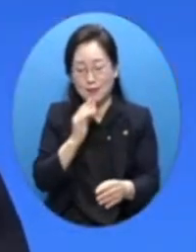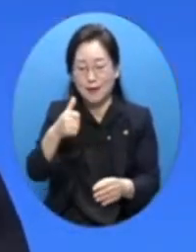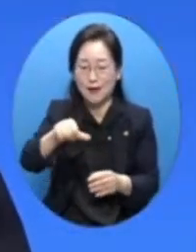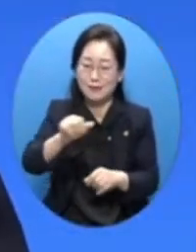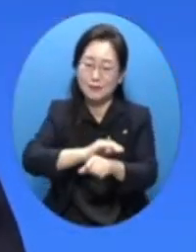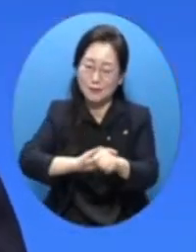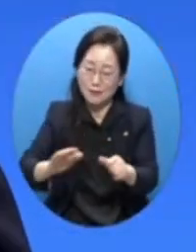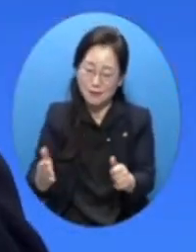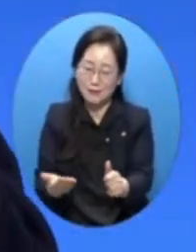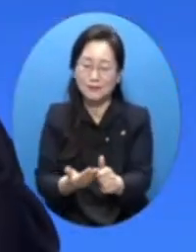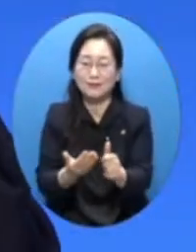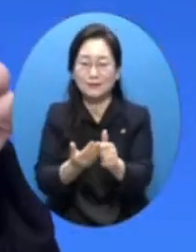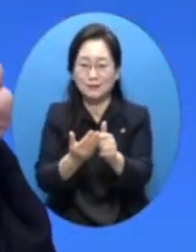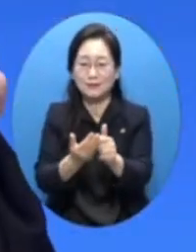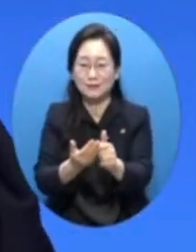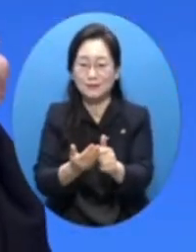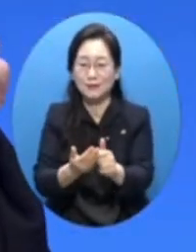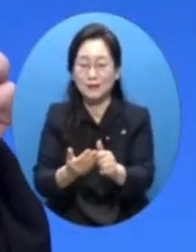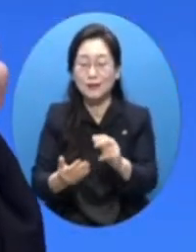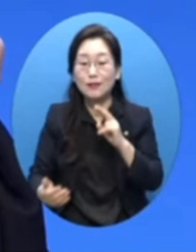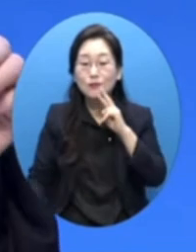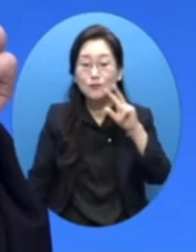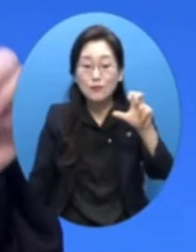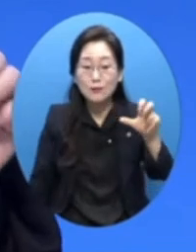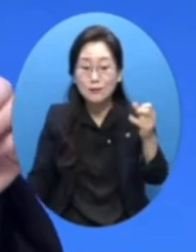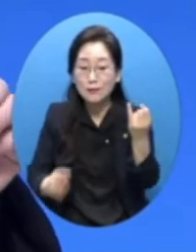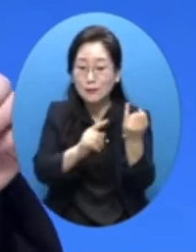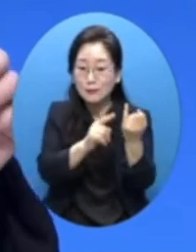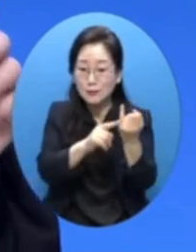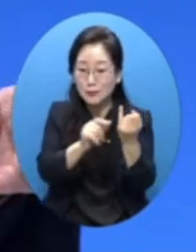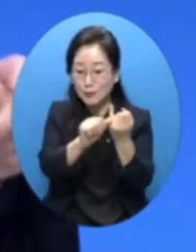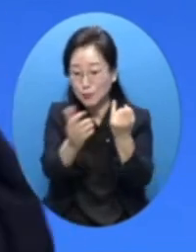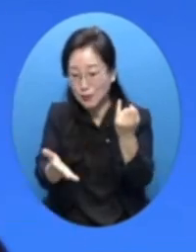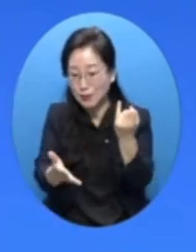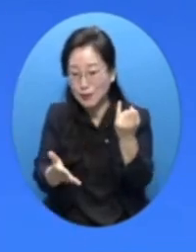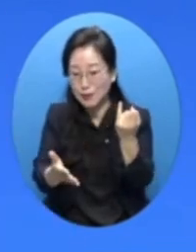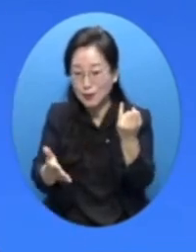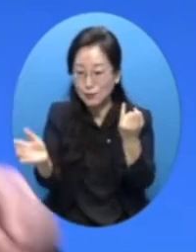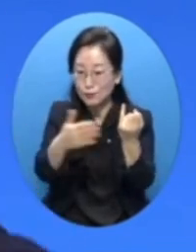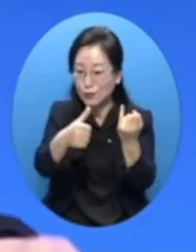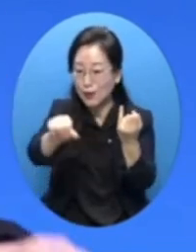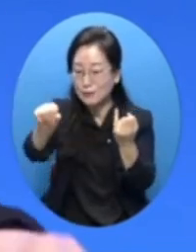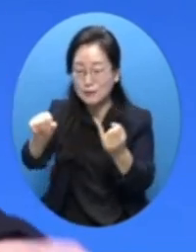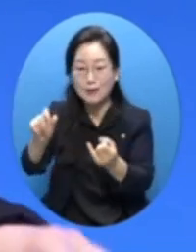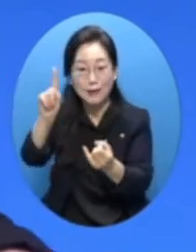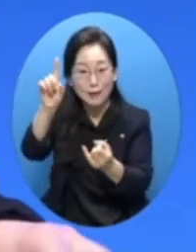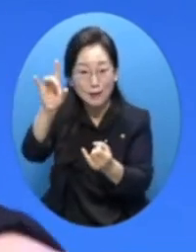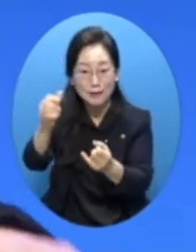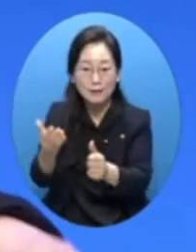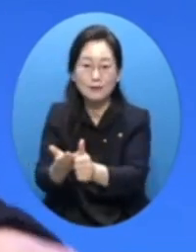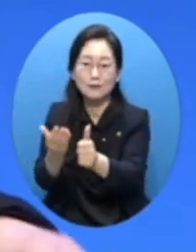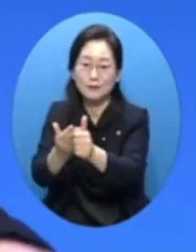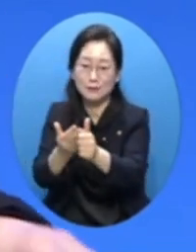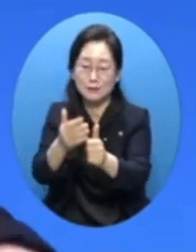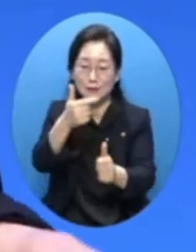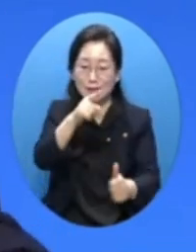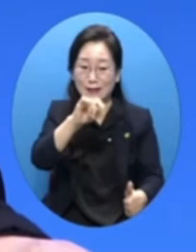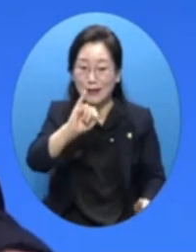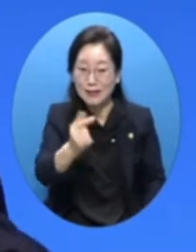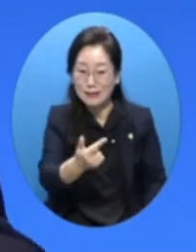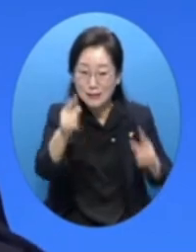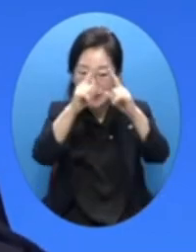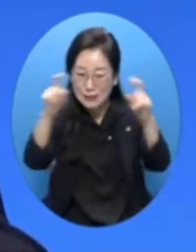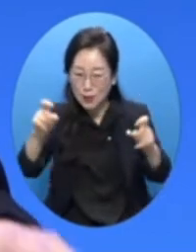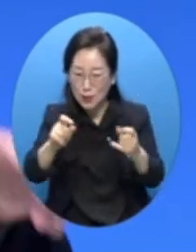자라서 참 25살의 청산과부가 돼갖고 아들 하나 데리고 사는 거예요. 그러니까 나인성 과부와 비슷한